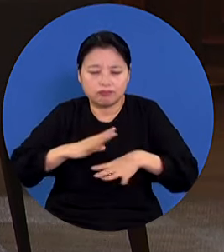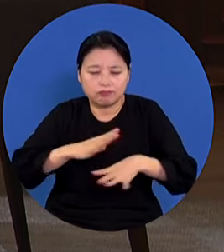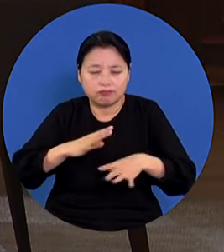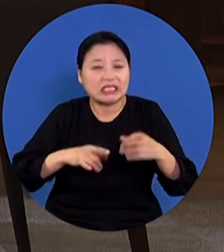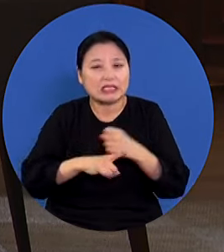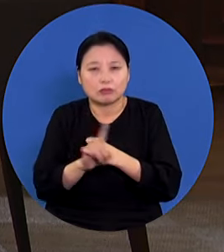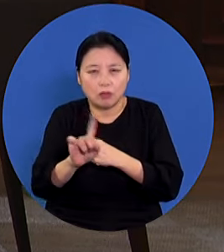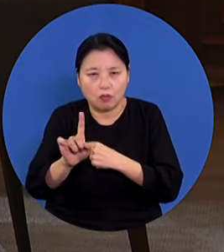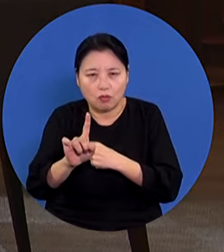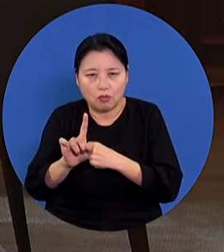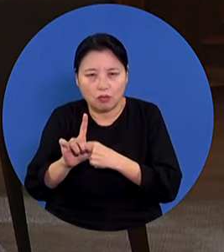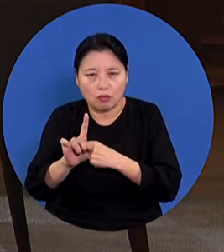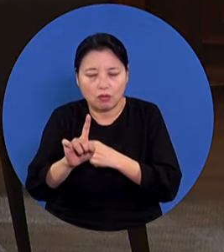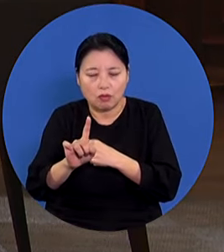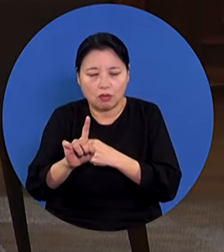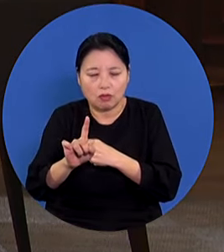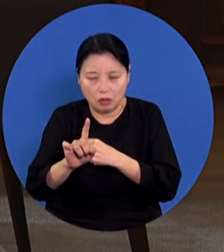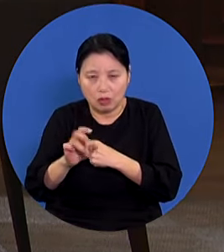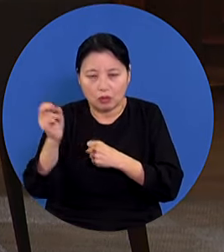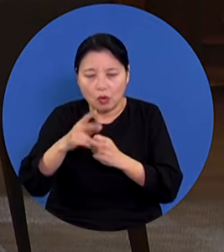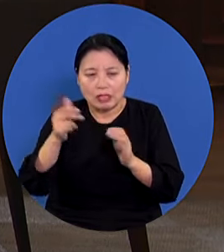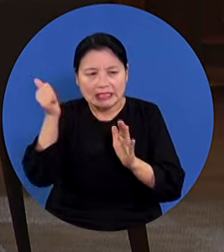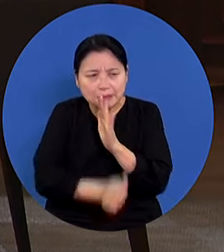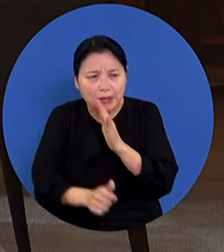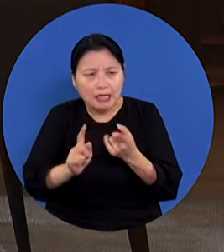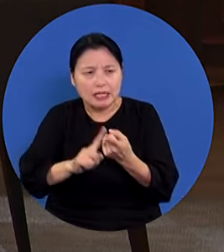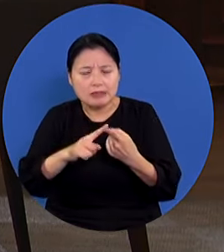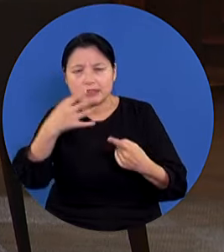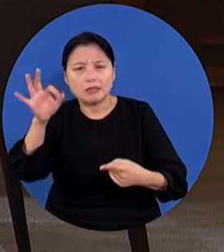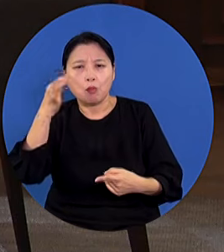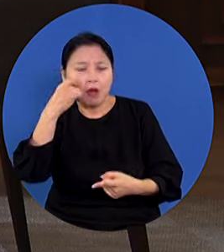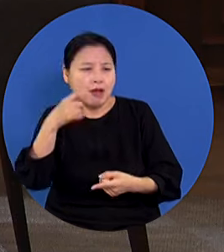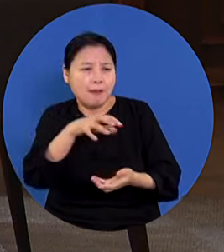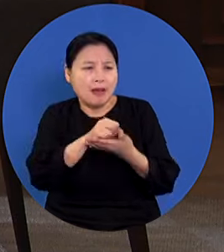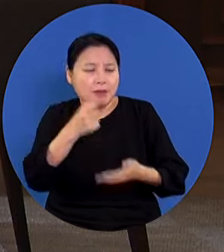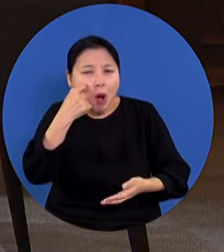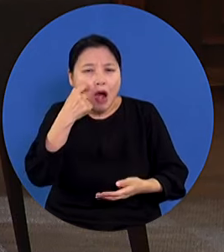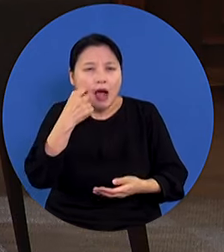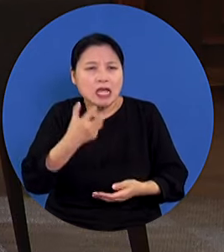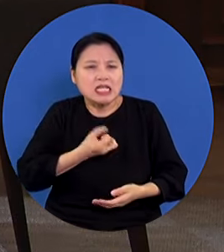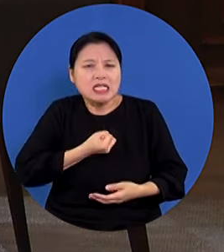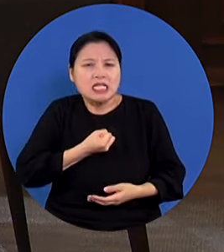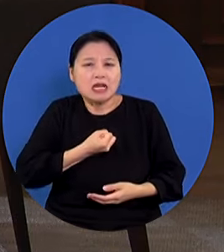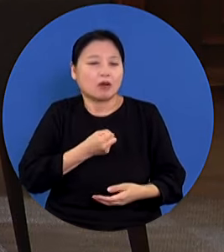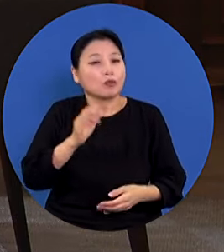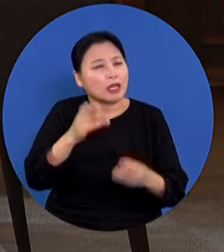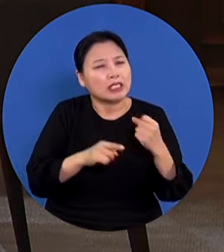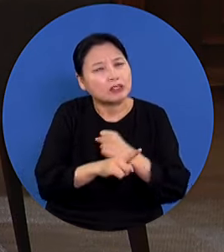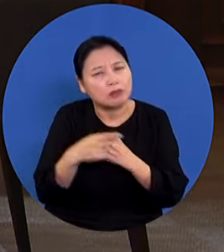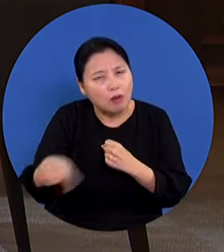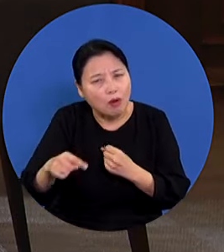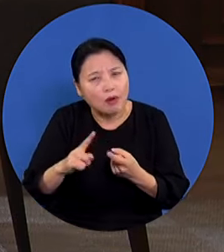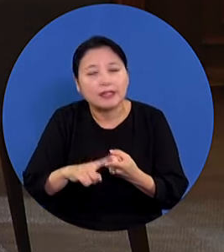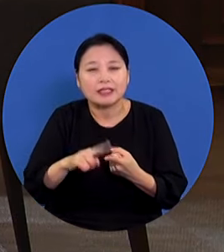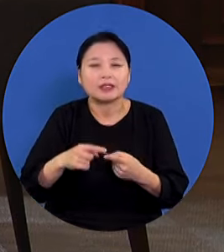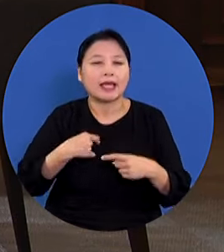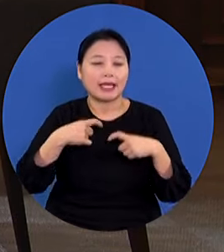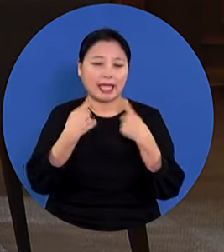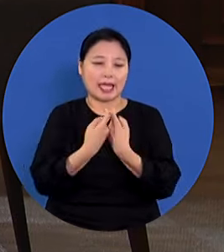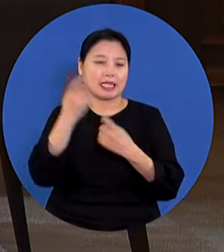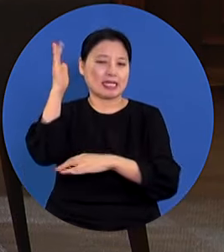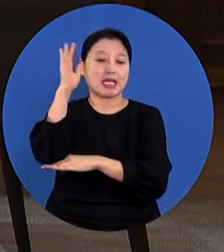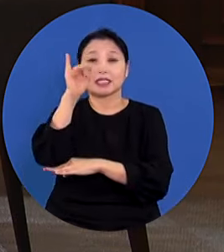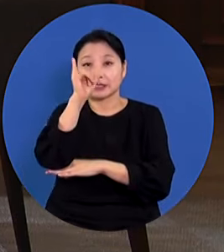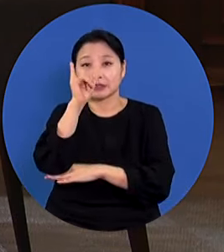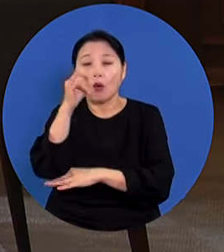두려워하거나 이렇게 쉽게 수용하기 어려운 문화가 됐을까에 대해서 제 의견을 뭐 얘기한다든가. 그러니까 왜